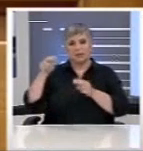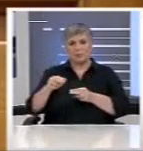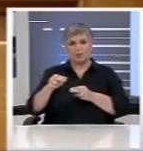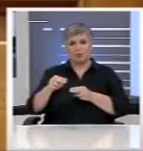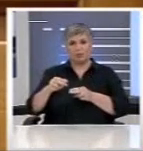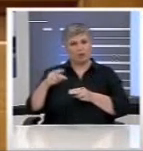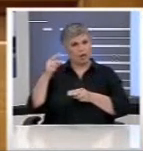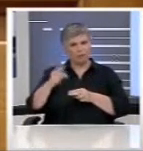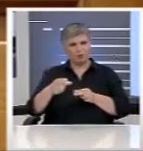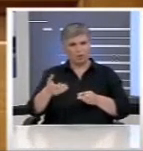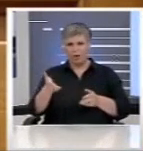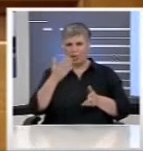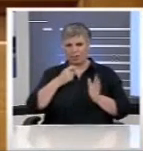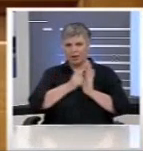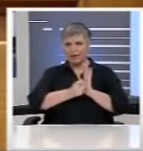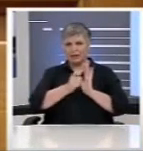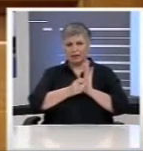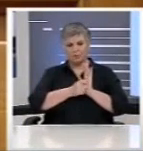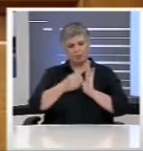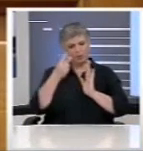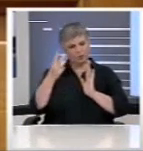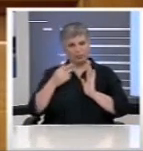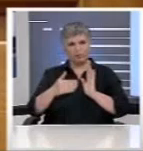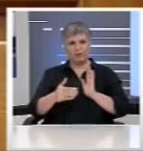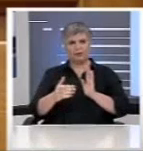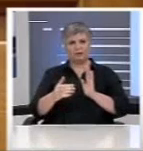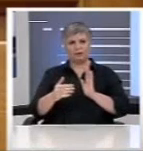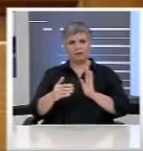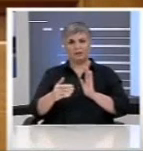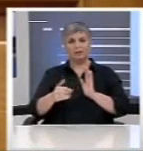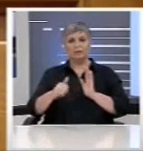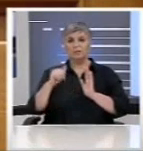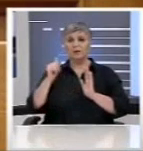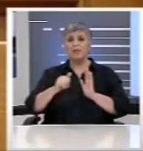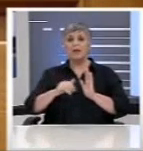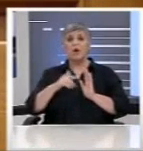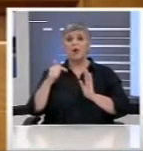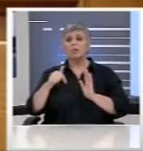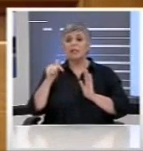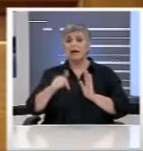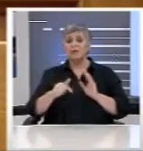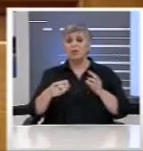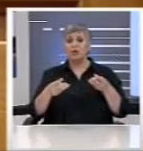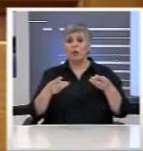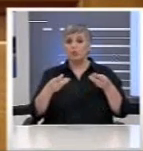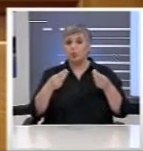δυνατότητα να διαπιστώσετε και στο άμεσο μέλλον, όταν θα γίνει ακόμα πιο εξειδικευμένος αυτός ο μηχανισμός, ότι είναι μόνο